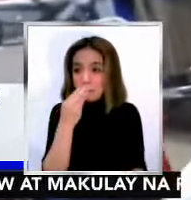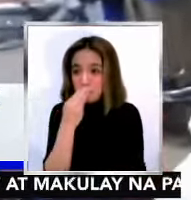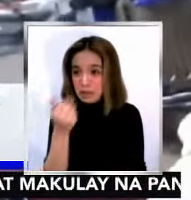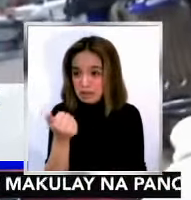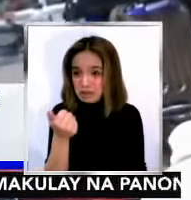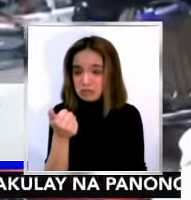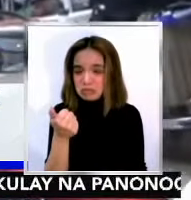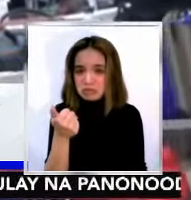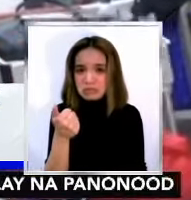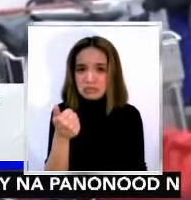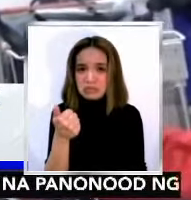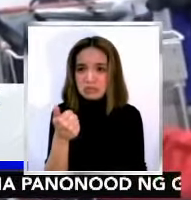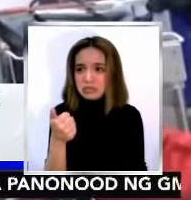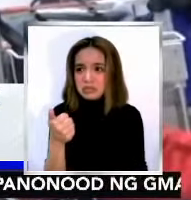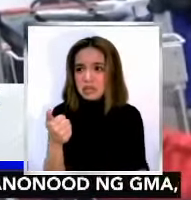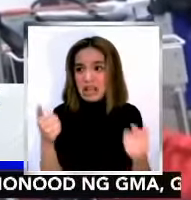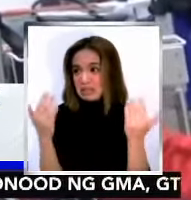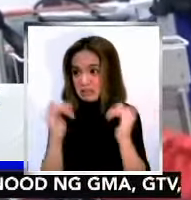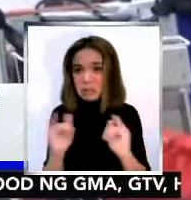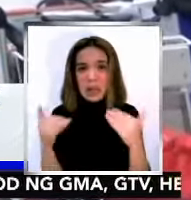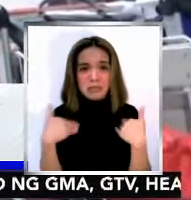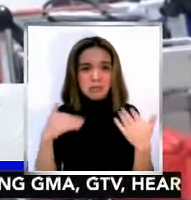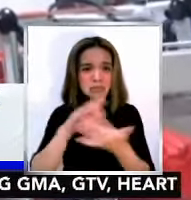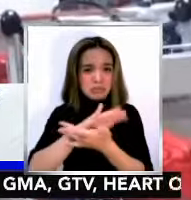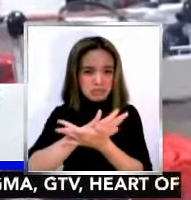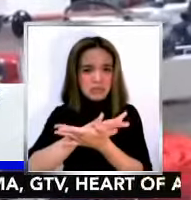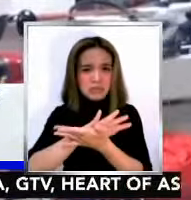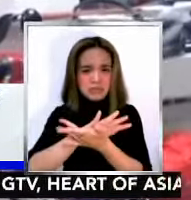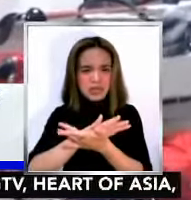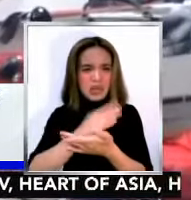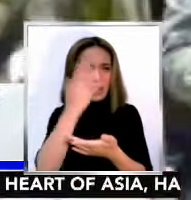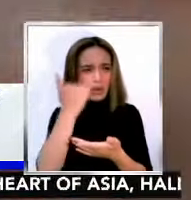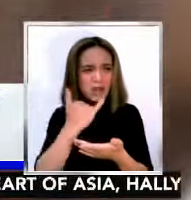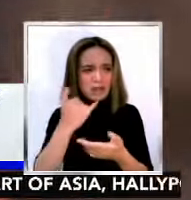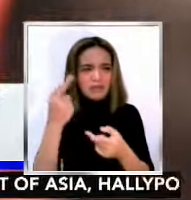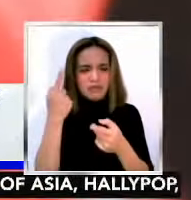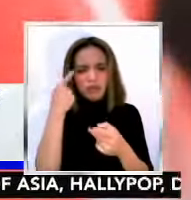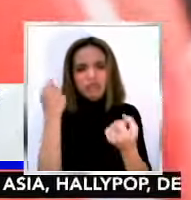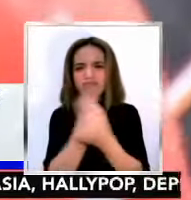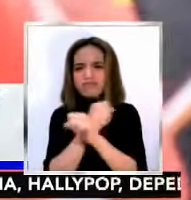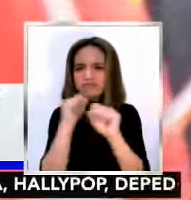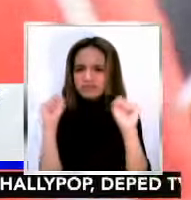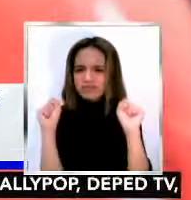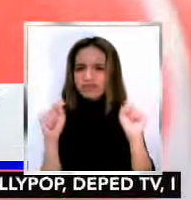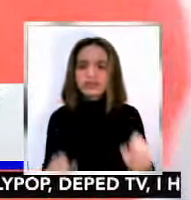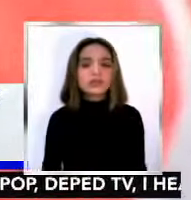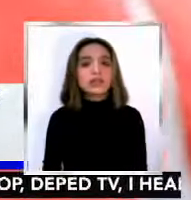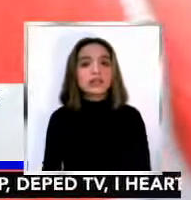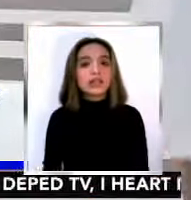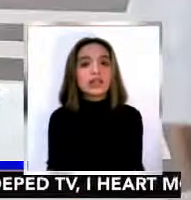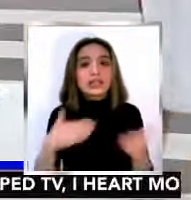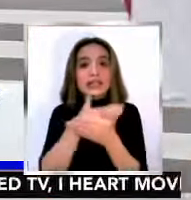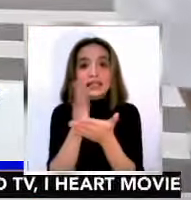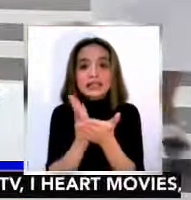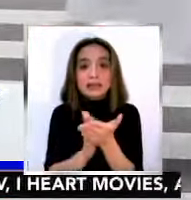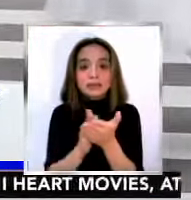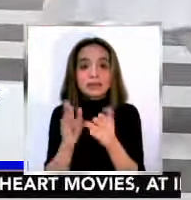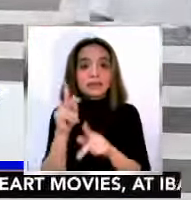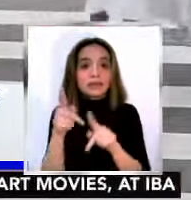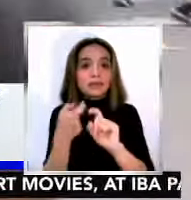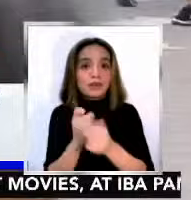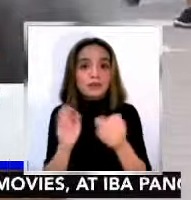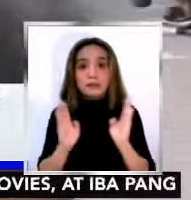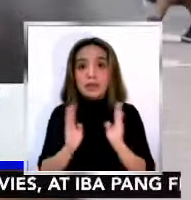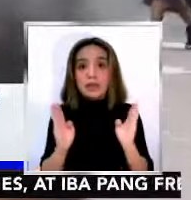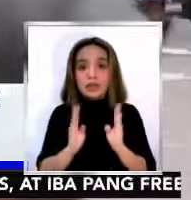Hanggang nandyan yung virus. Kasi para lang sa ating safety. Sang-ayon naman ang ilang taga Baguio City na sa closed